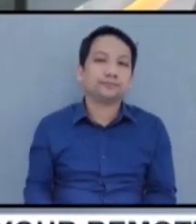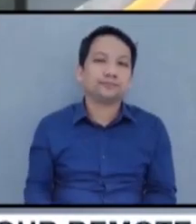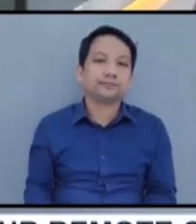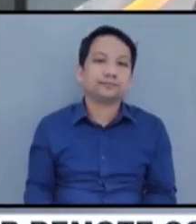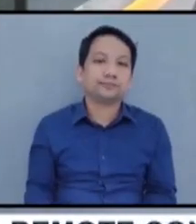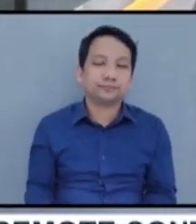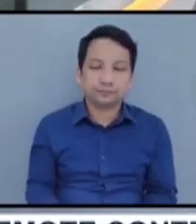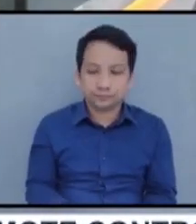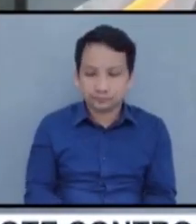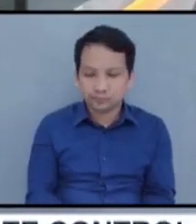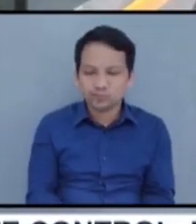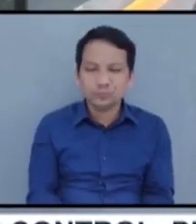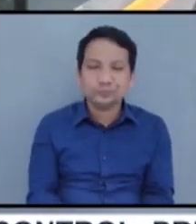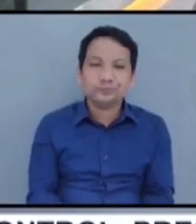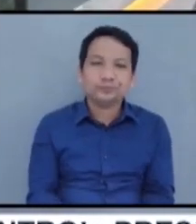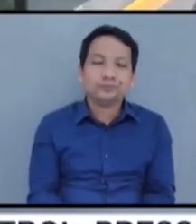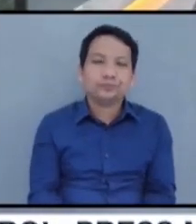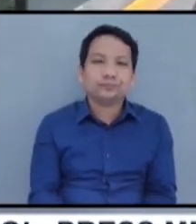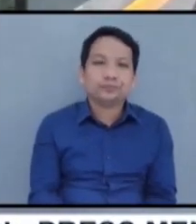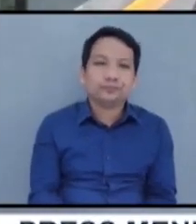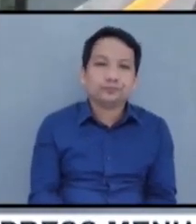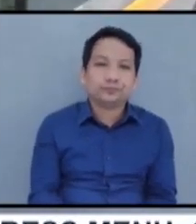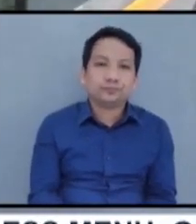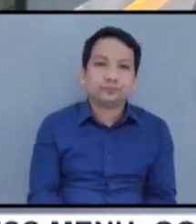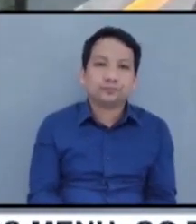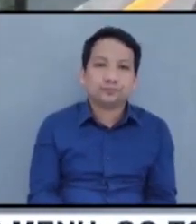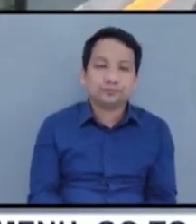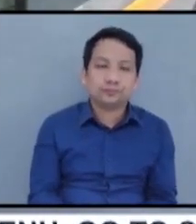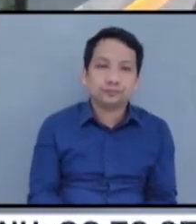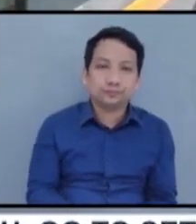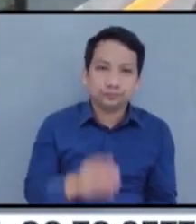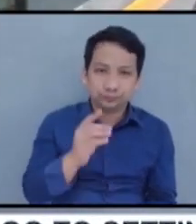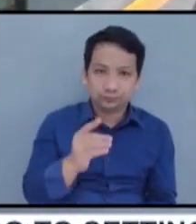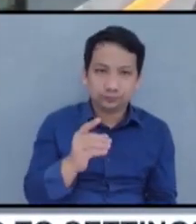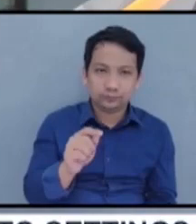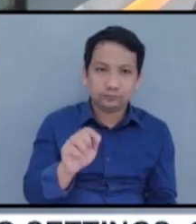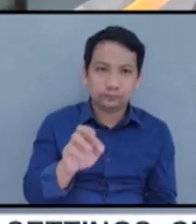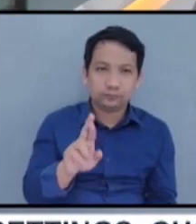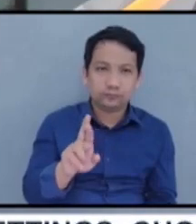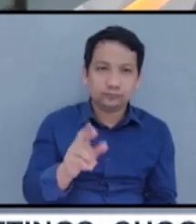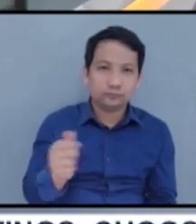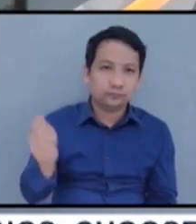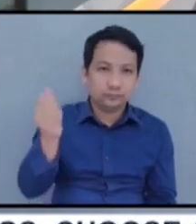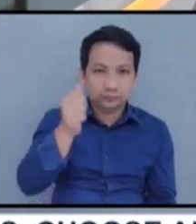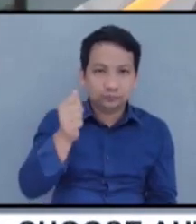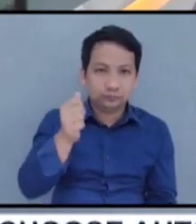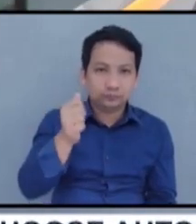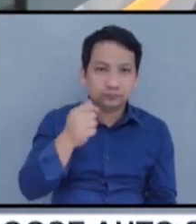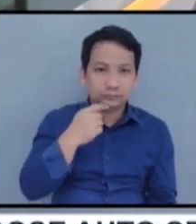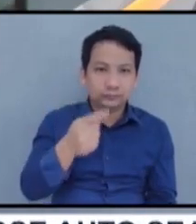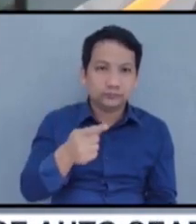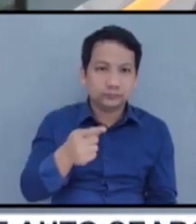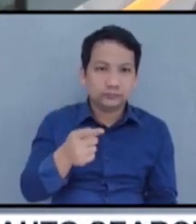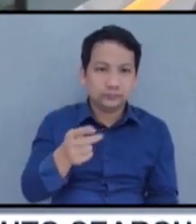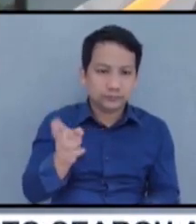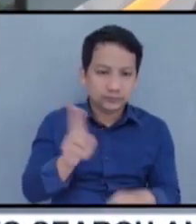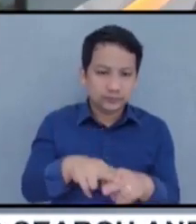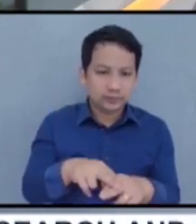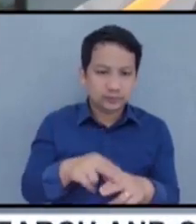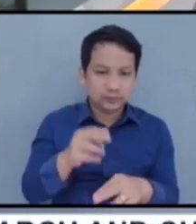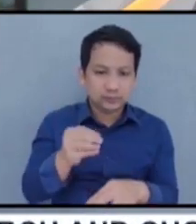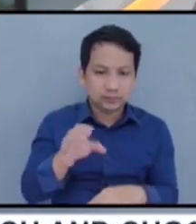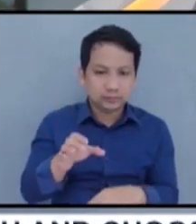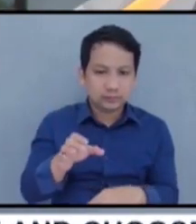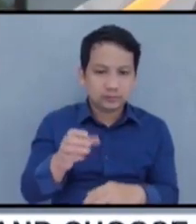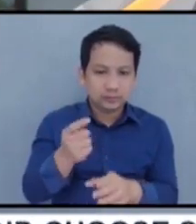Nalinaw ni Department of Transportation Secretary Jaime Bautista na hindi tataas ang bilang ng motorcycle taxis o MC taxis sa Metro